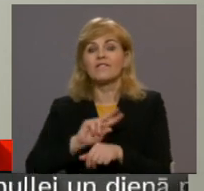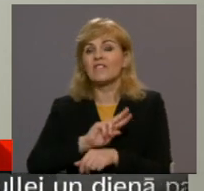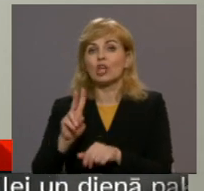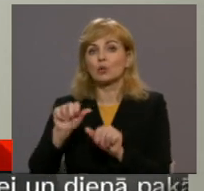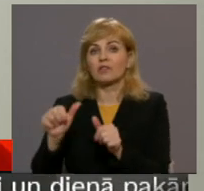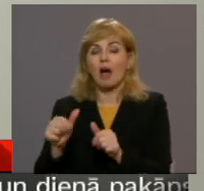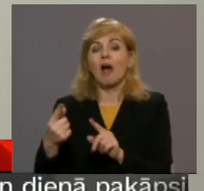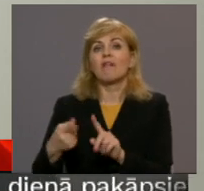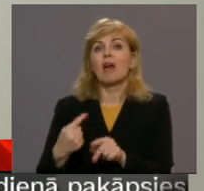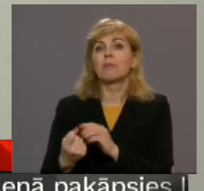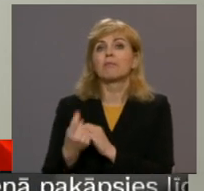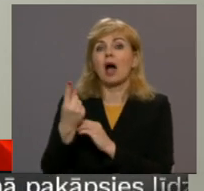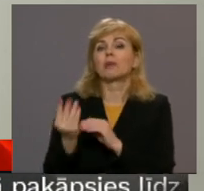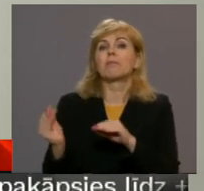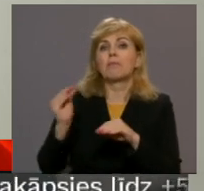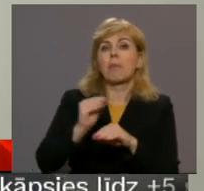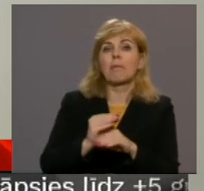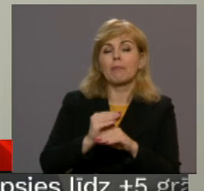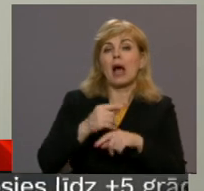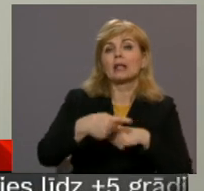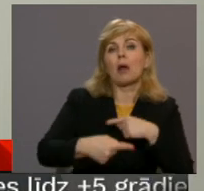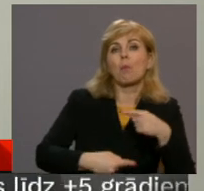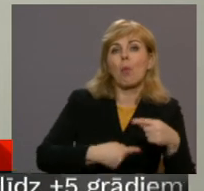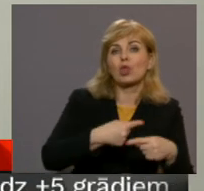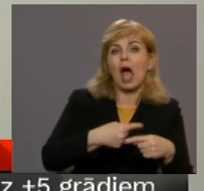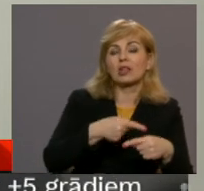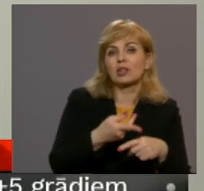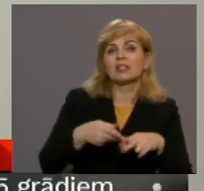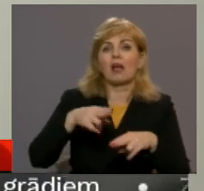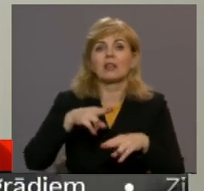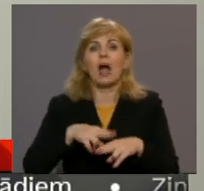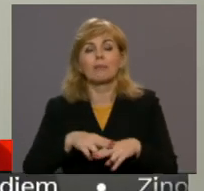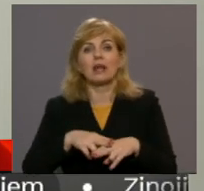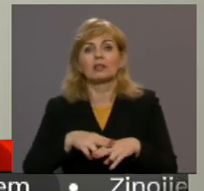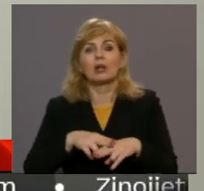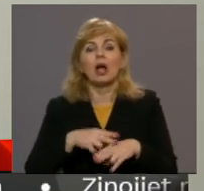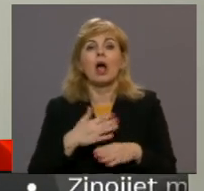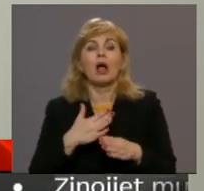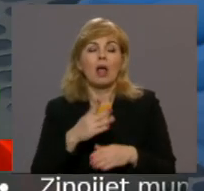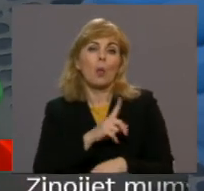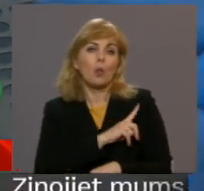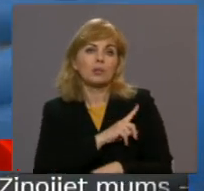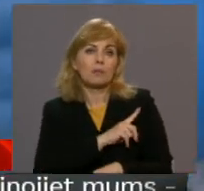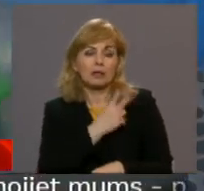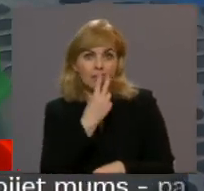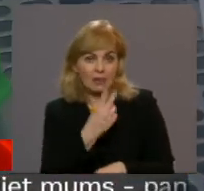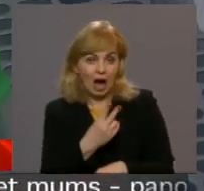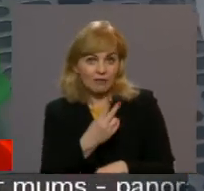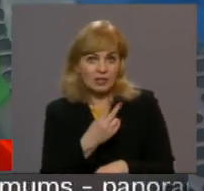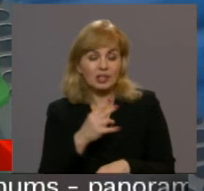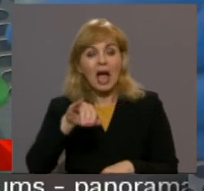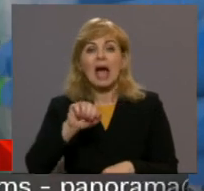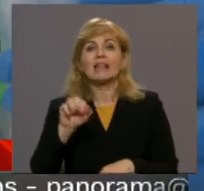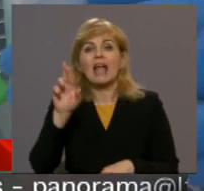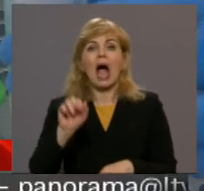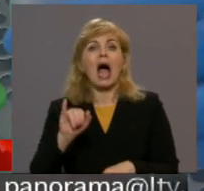ir parādījušās papildus mutācijas, un tāpēc viņš tiek arī tik liela uzmanība pievērsta. Kā norāda Jānis